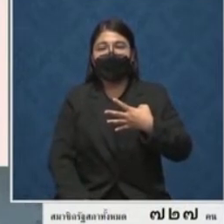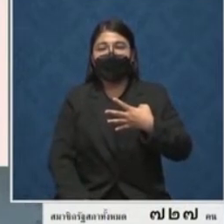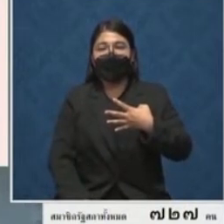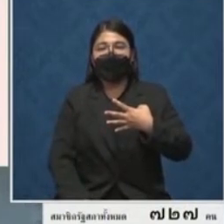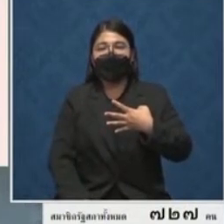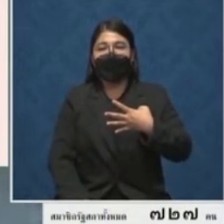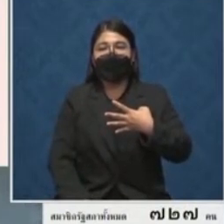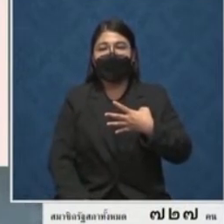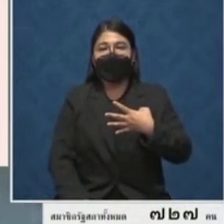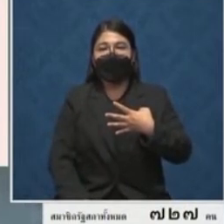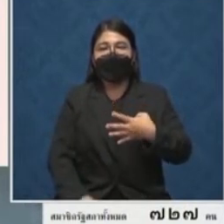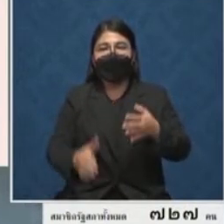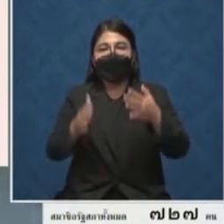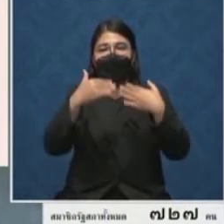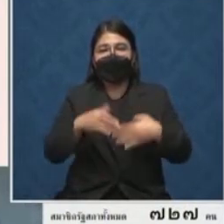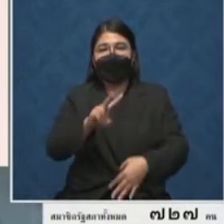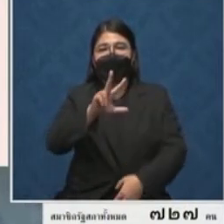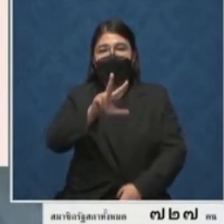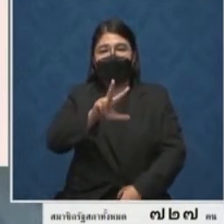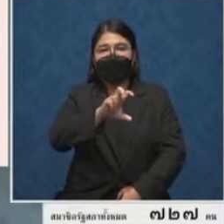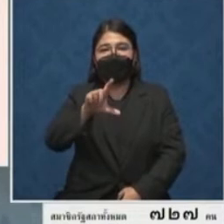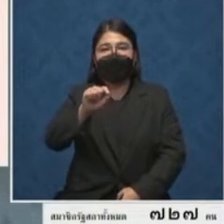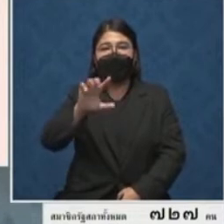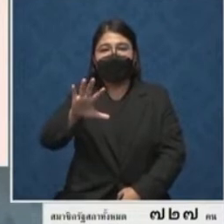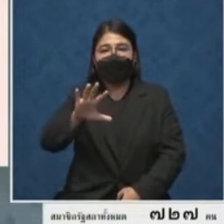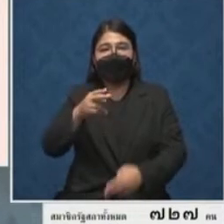325นายไผ่ลิก